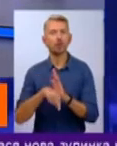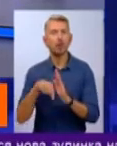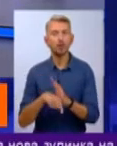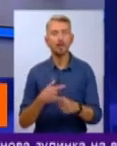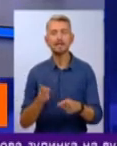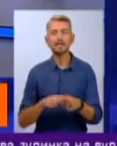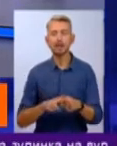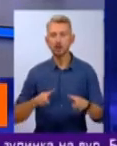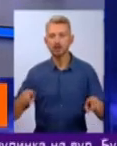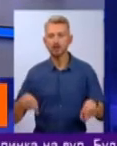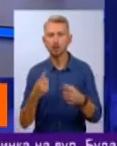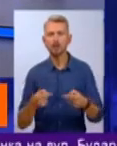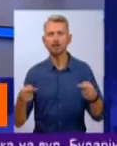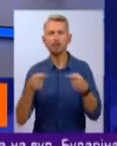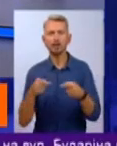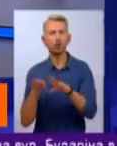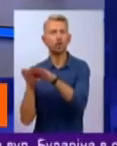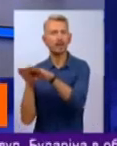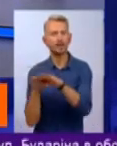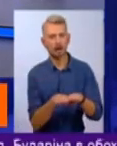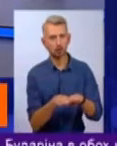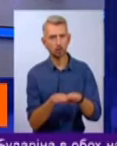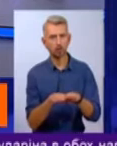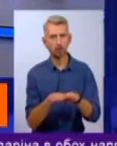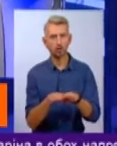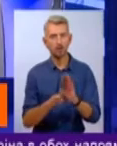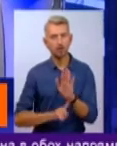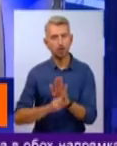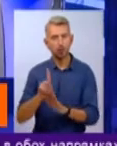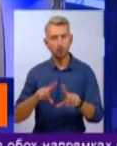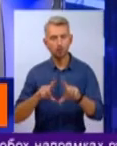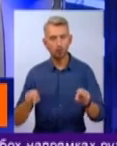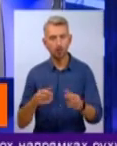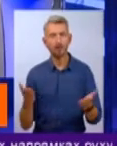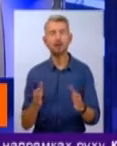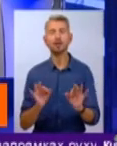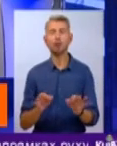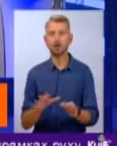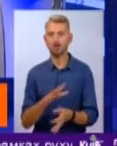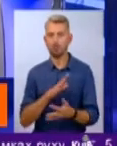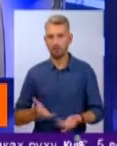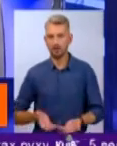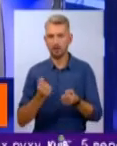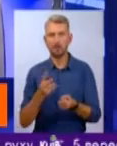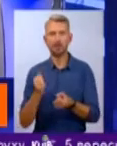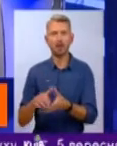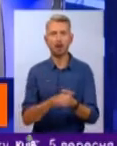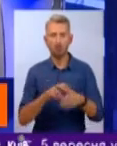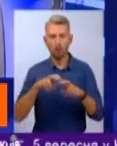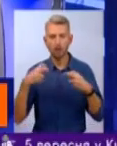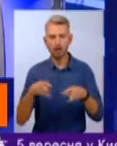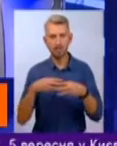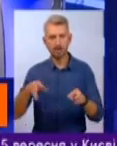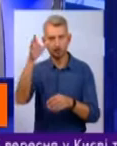це створення відповідного стандарту початкової школи, який, до речі, був підтриманий на колегії Міністерства